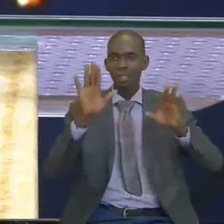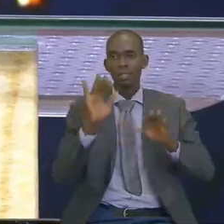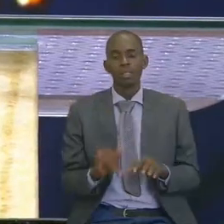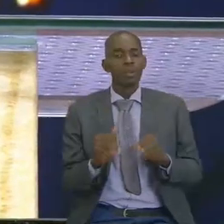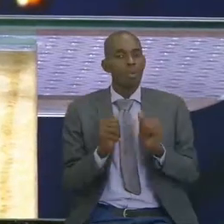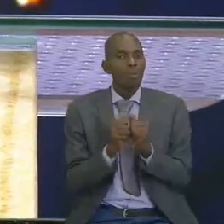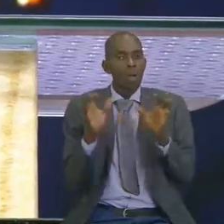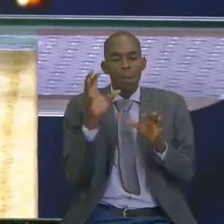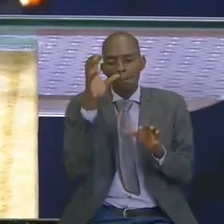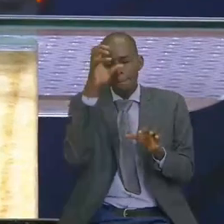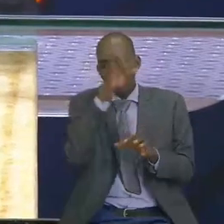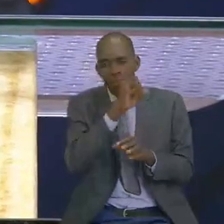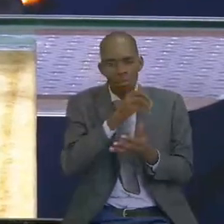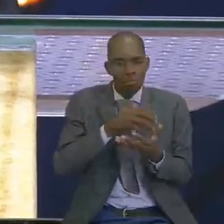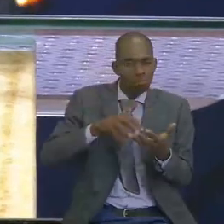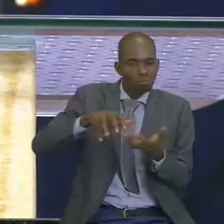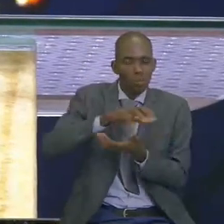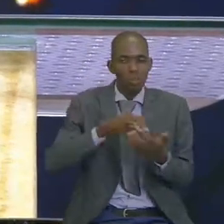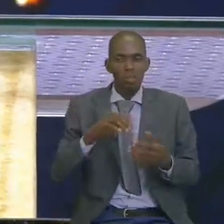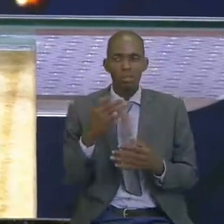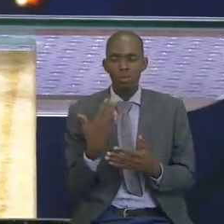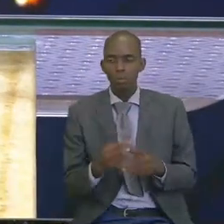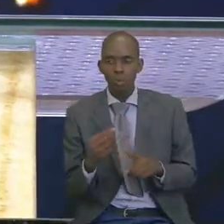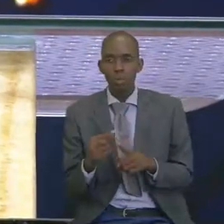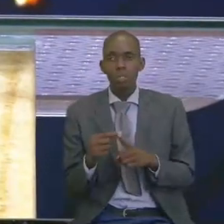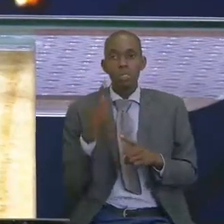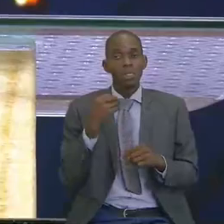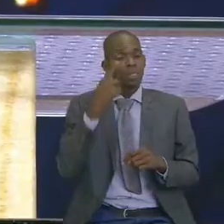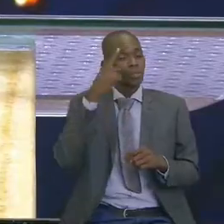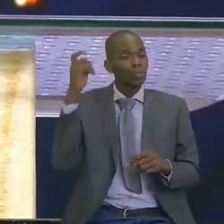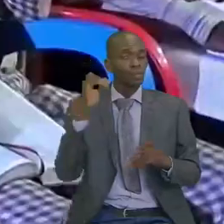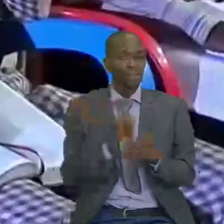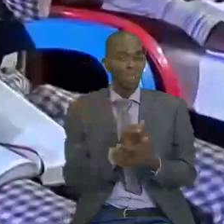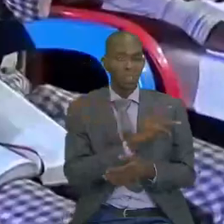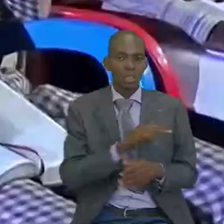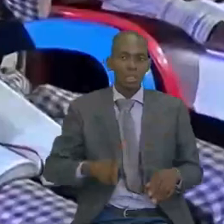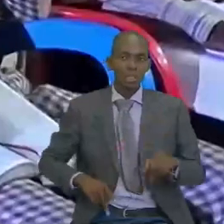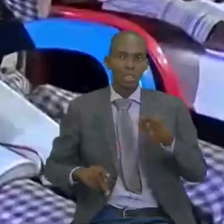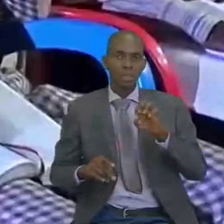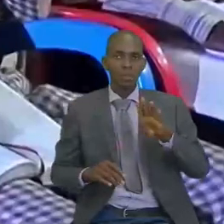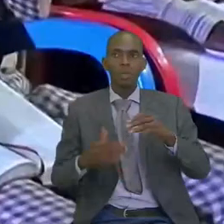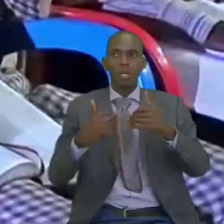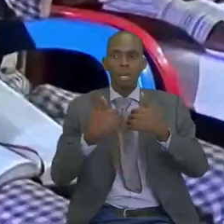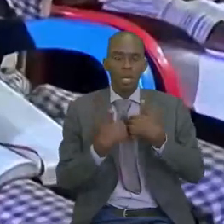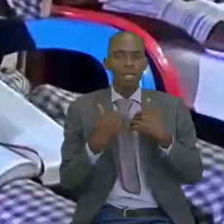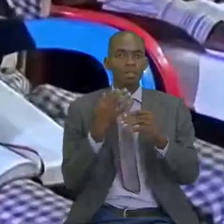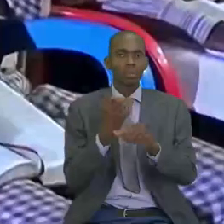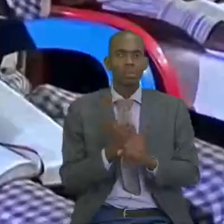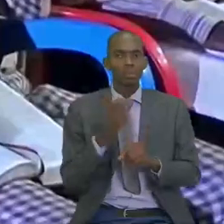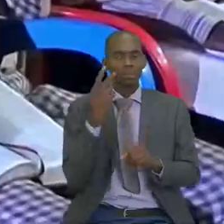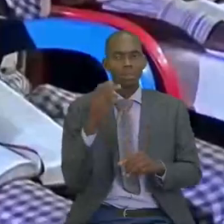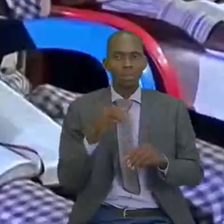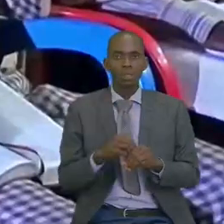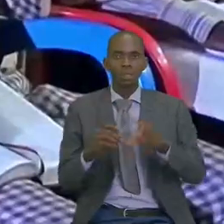sans hésitation le songe que Nebuchadnezzar avait perdu. Allons à